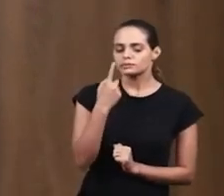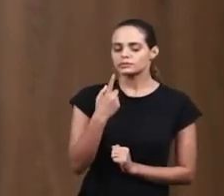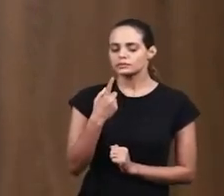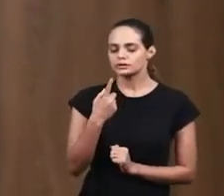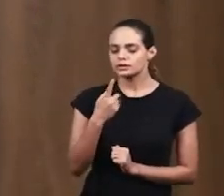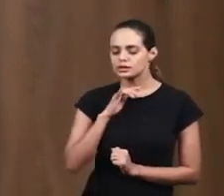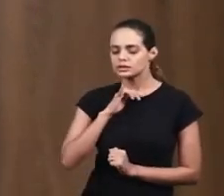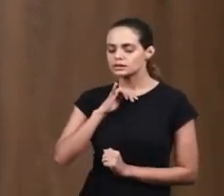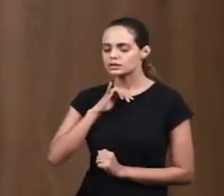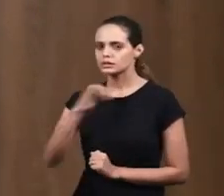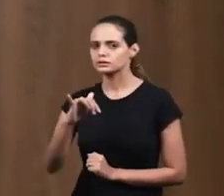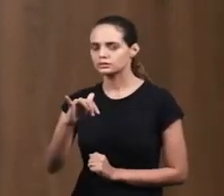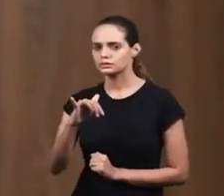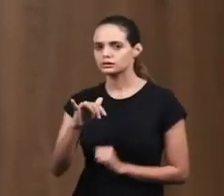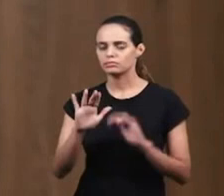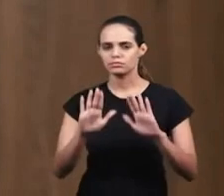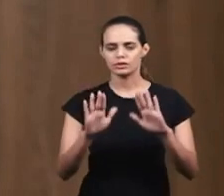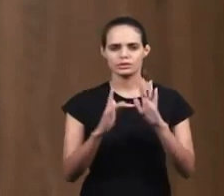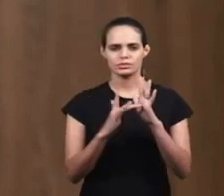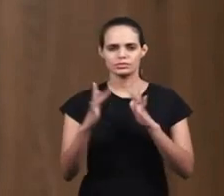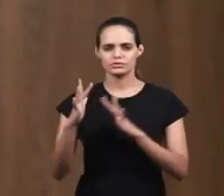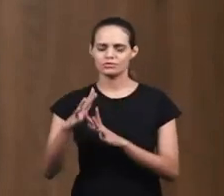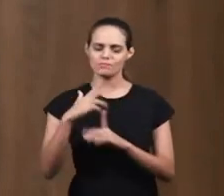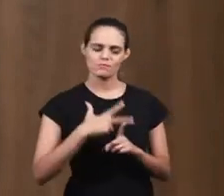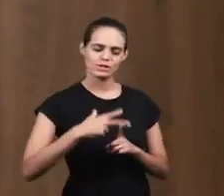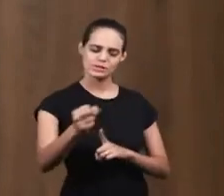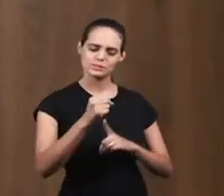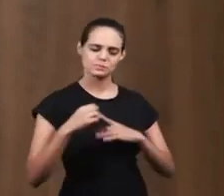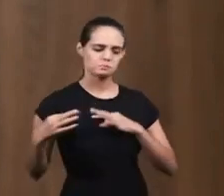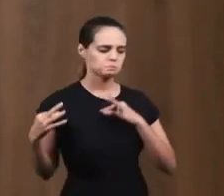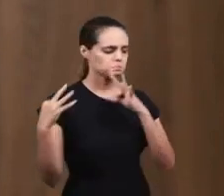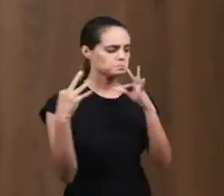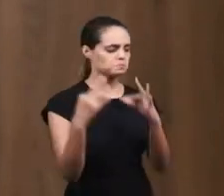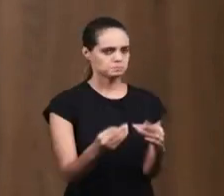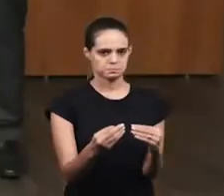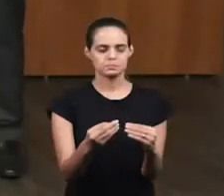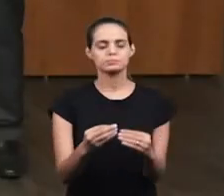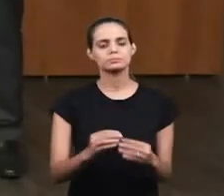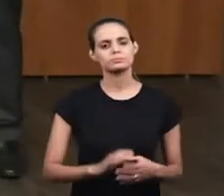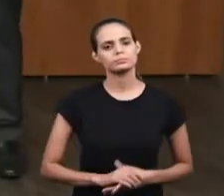was gesagt wird. Aber Jesus, er besiegte all das.